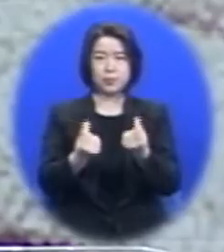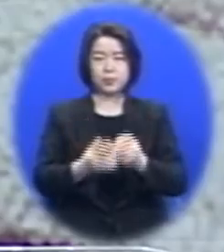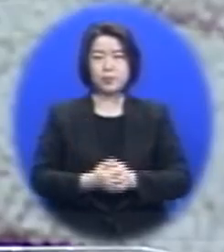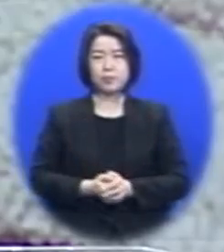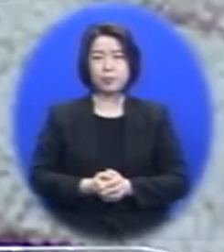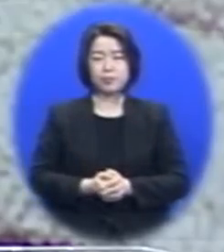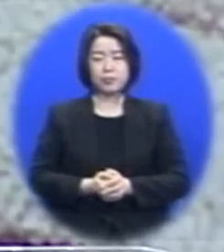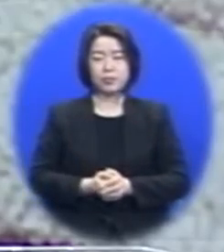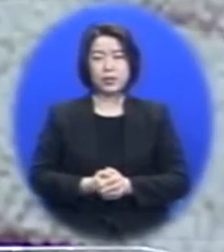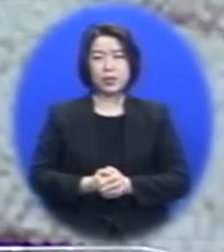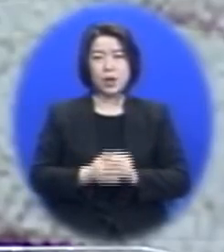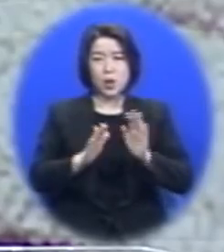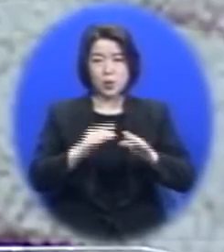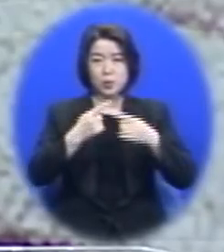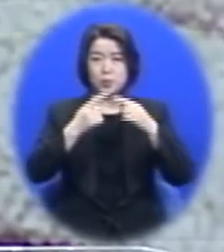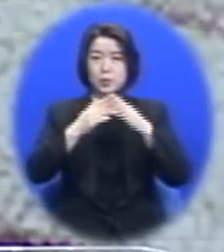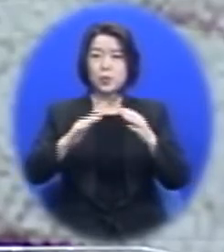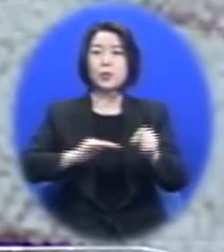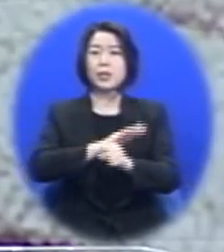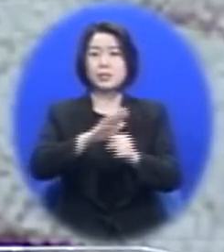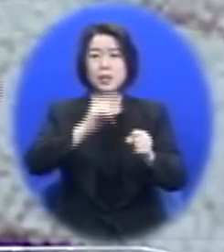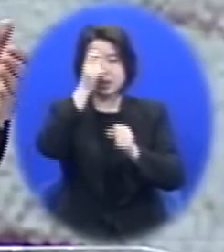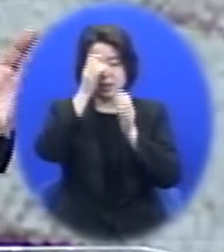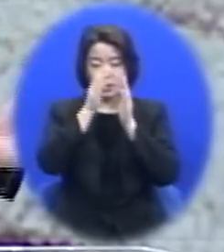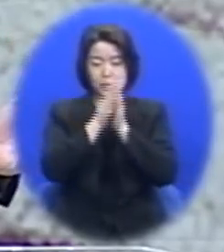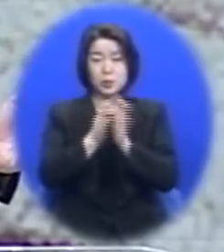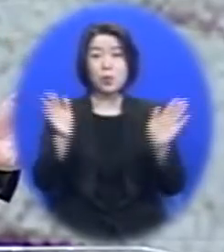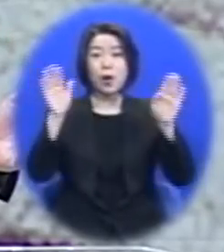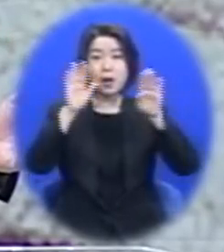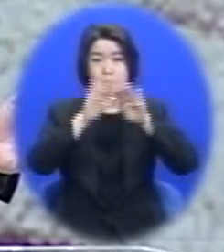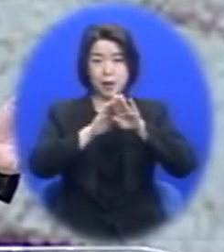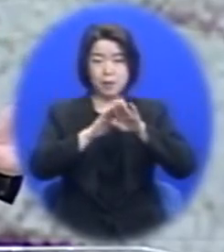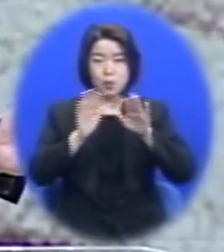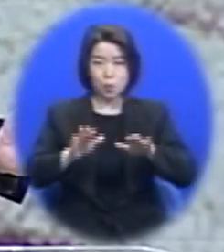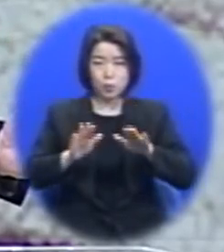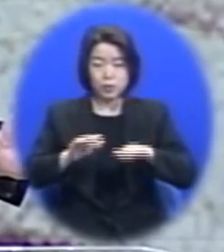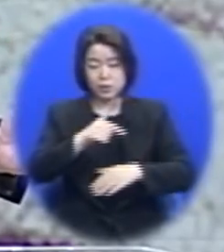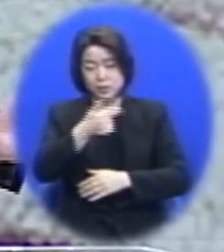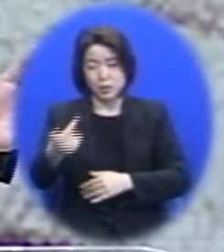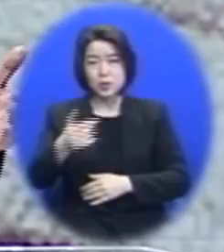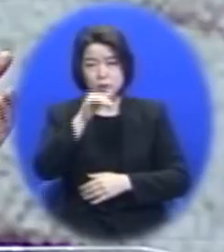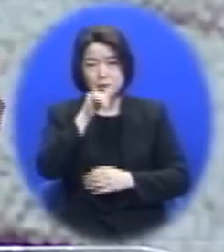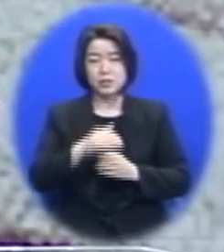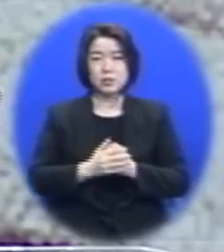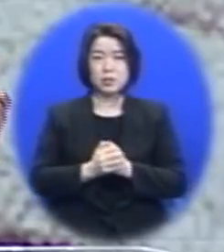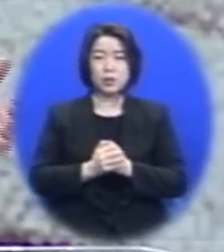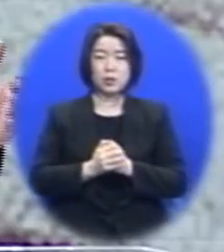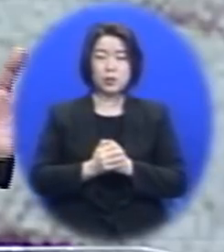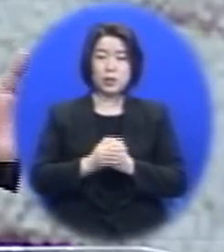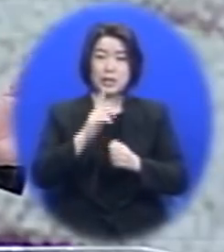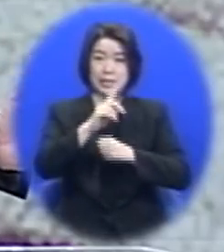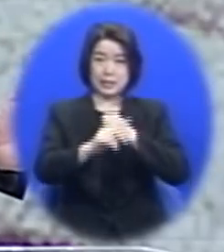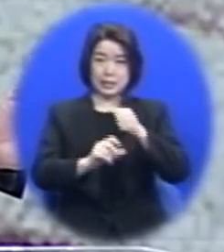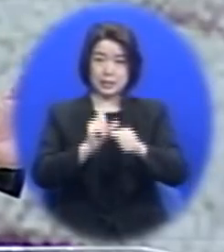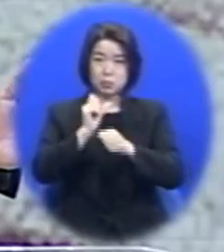오늘 교회 사랑 기도의 밤을 저녁에 하는데 15년 전 우리가 어떤 상황이 었는지 를